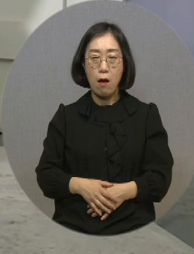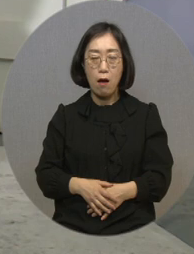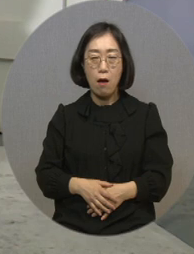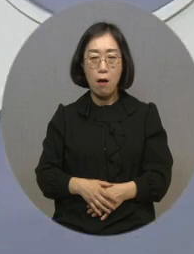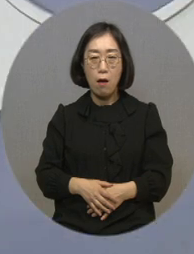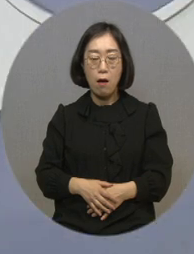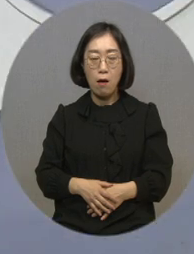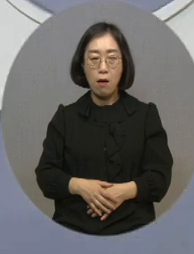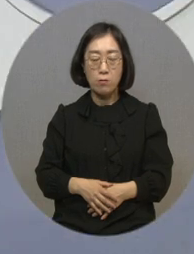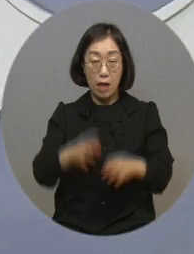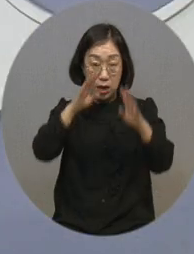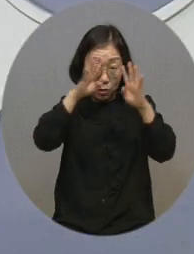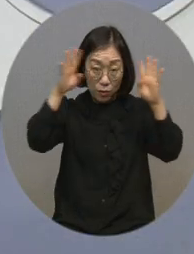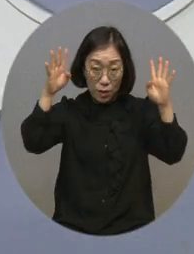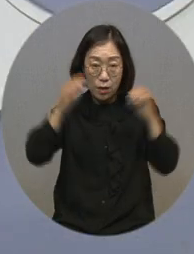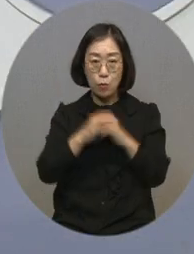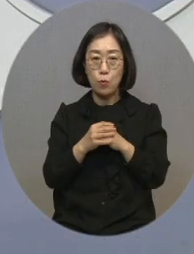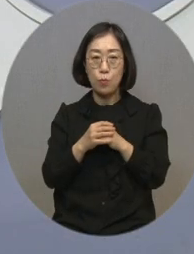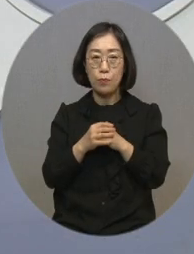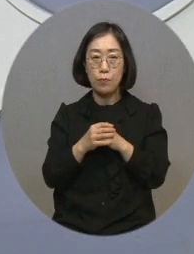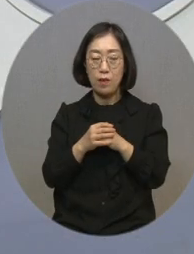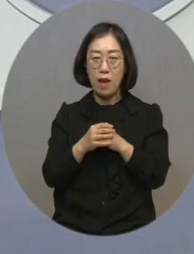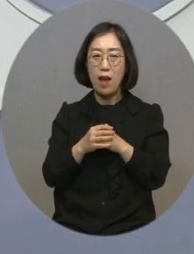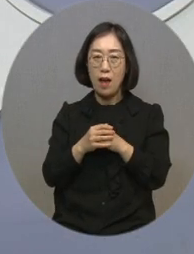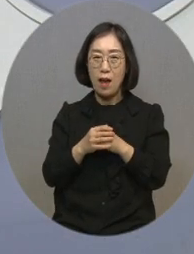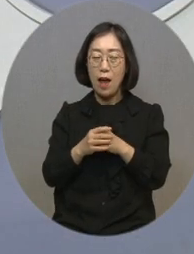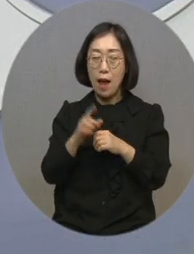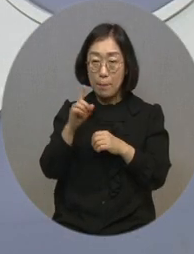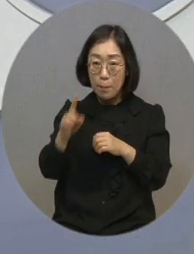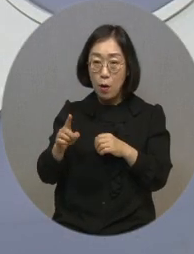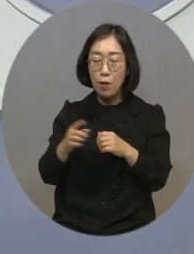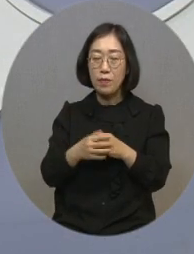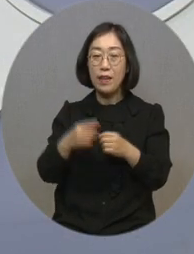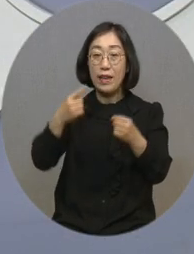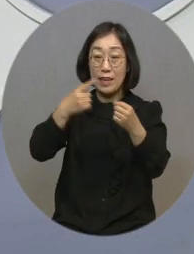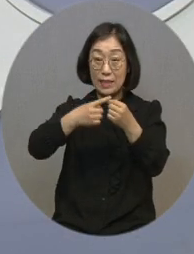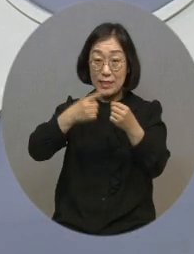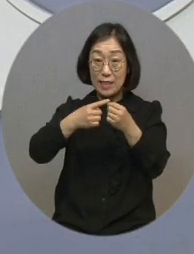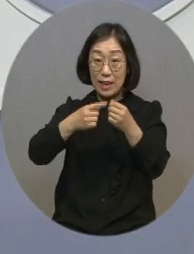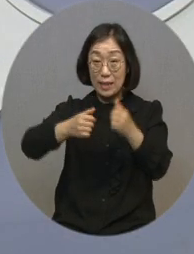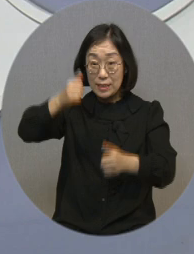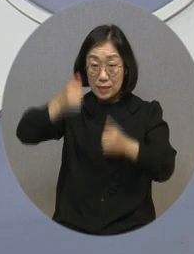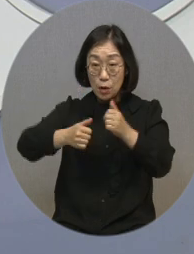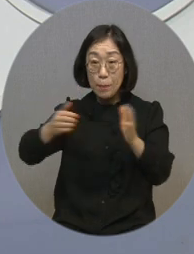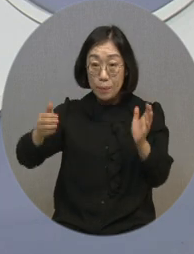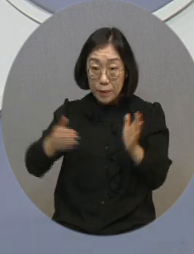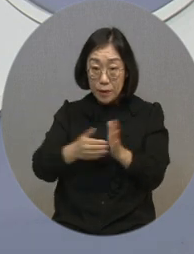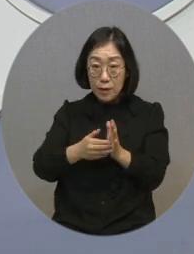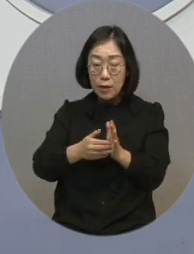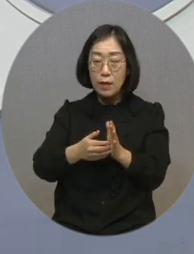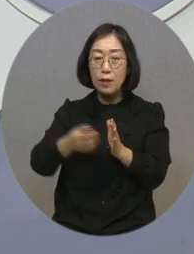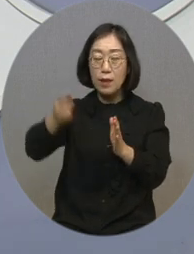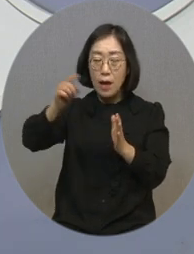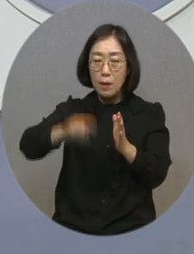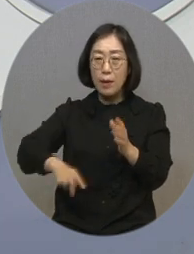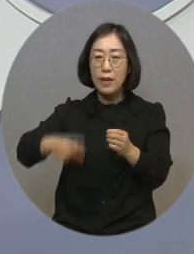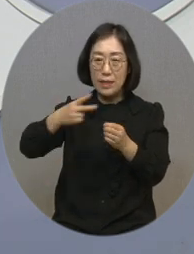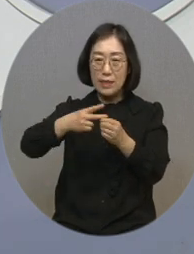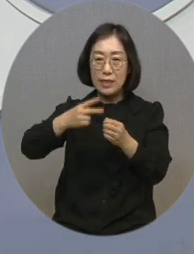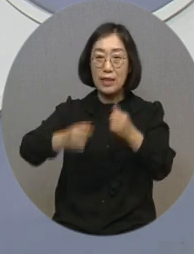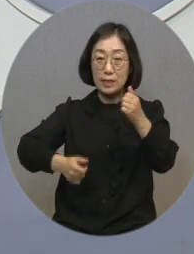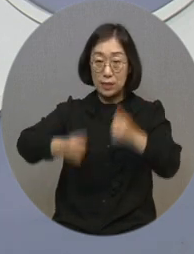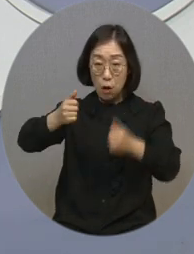한 번 이제 그 2차 시험을, 보통 1차 시험을 치르고 나서 그 다음에 이제 2차